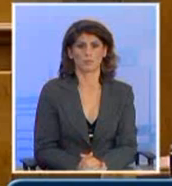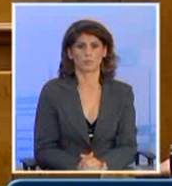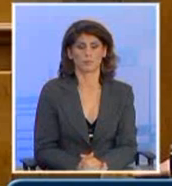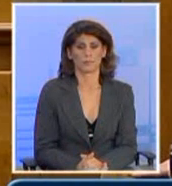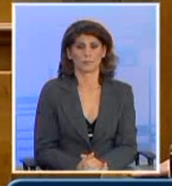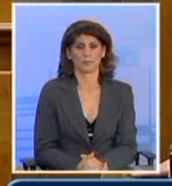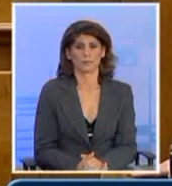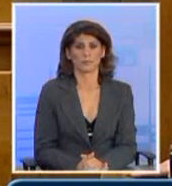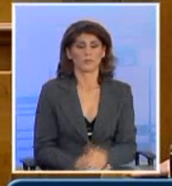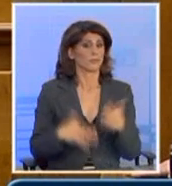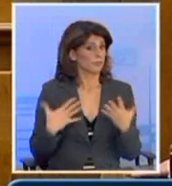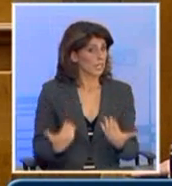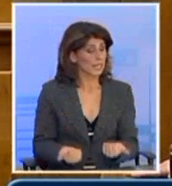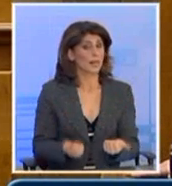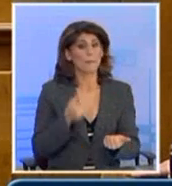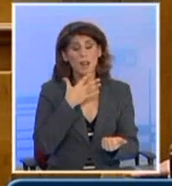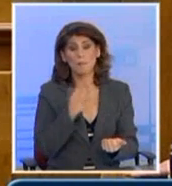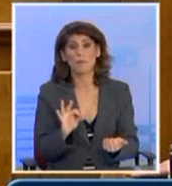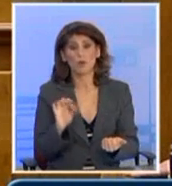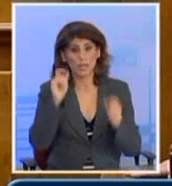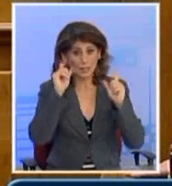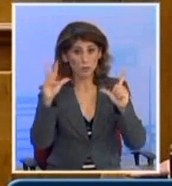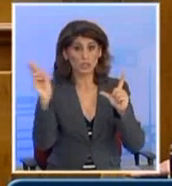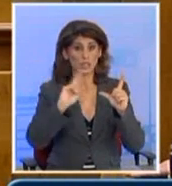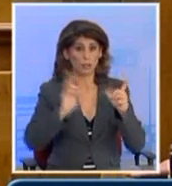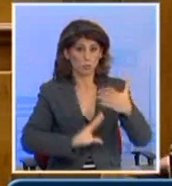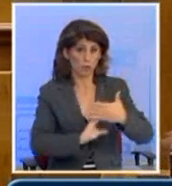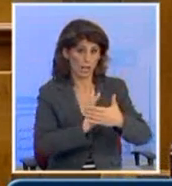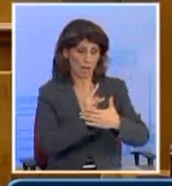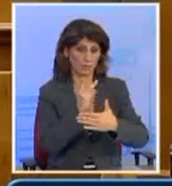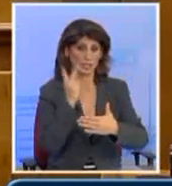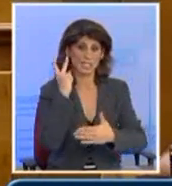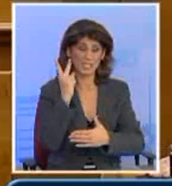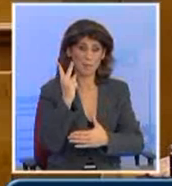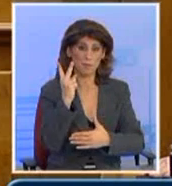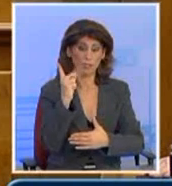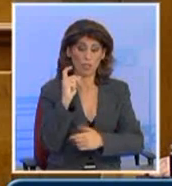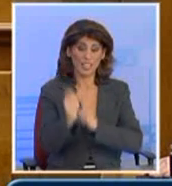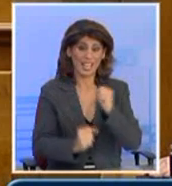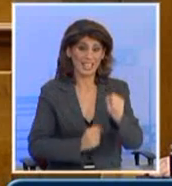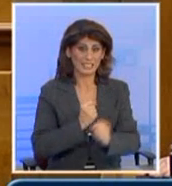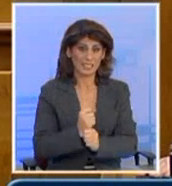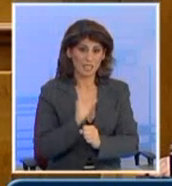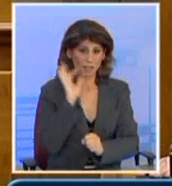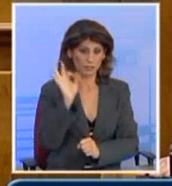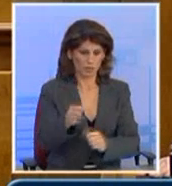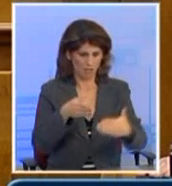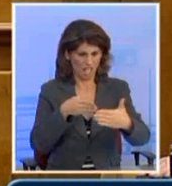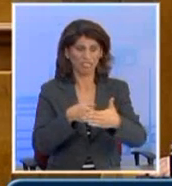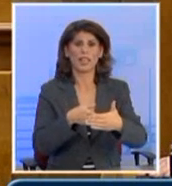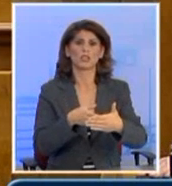Ενώ είχαμε λοιπόν εντυπωσιακά υψηλούς ρυθμούς ανάπτυξης επί 2 δεκαετίες, φτάσαμε σε